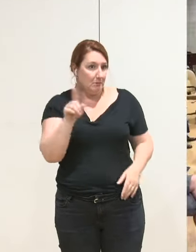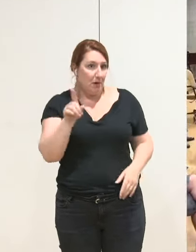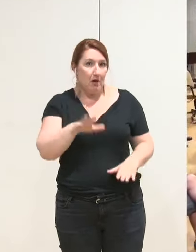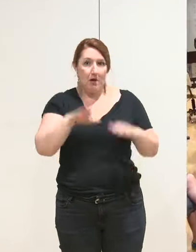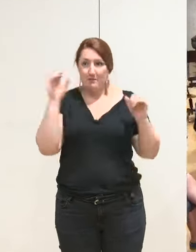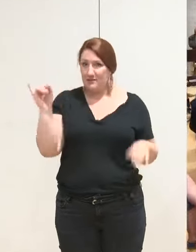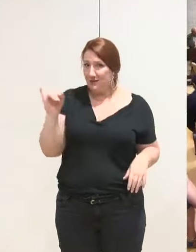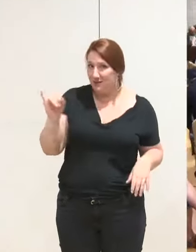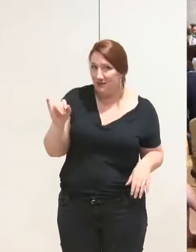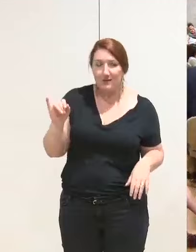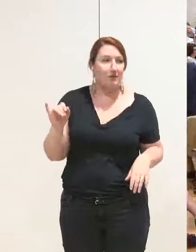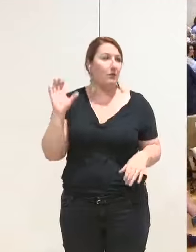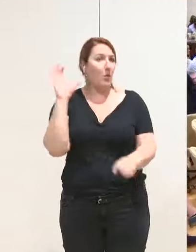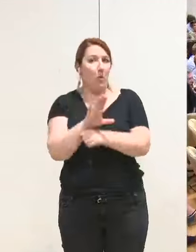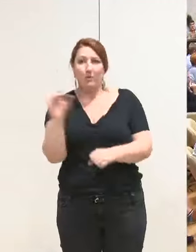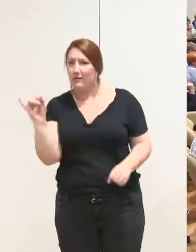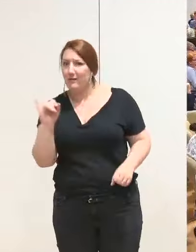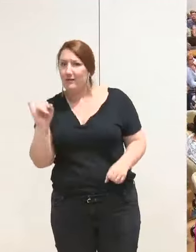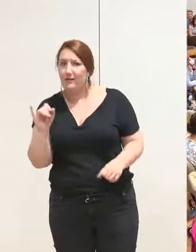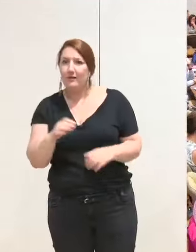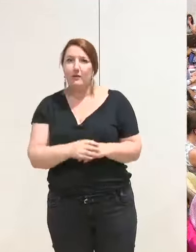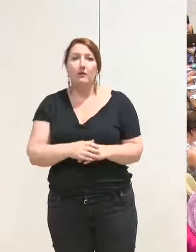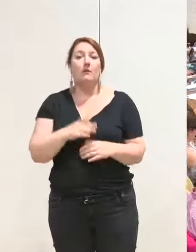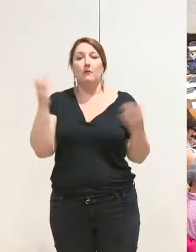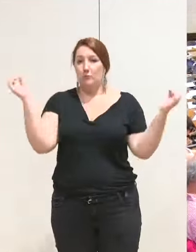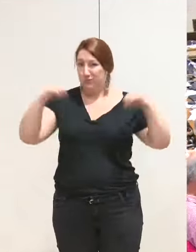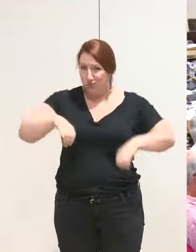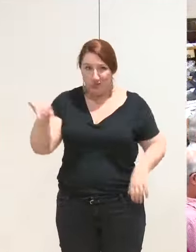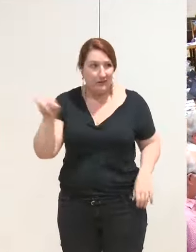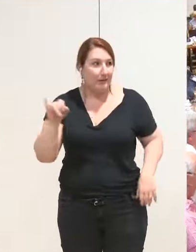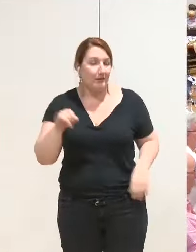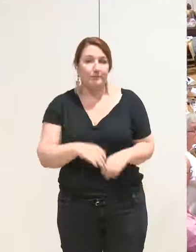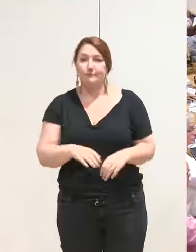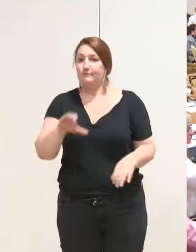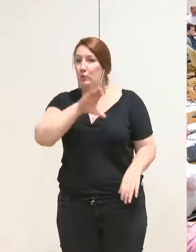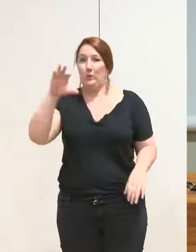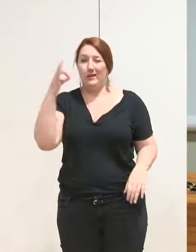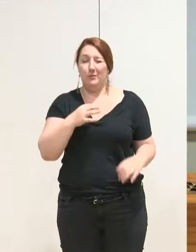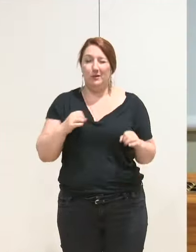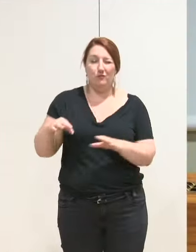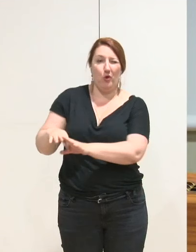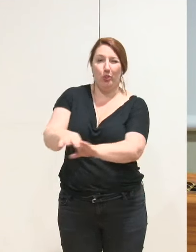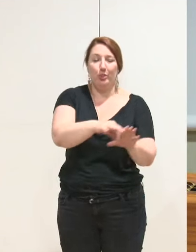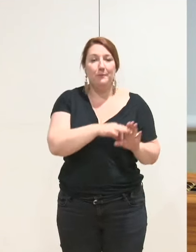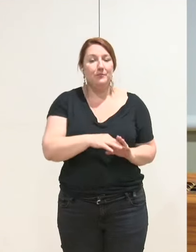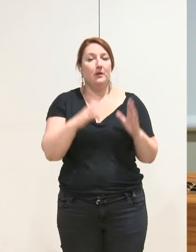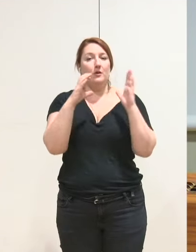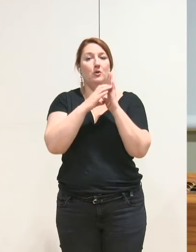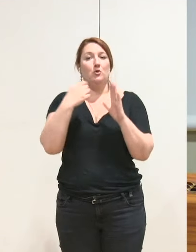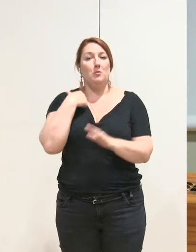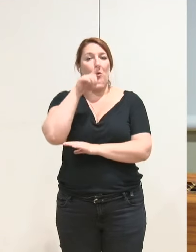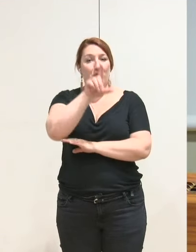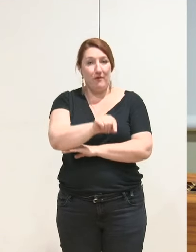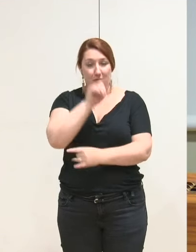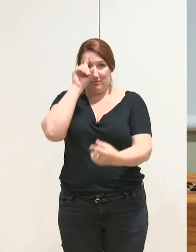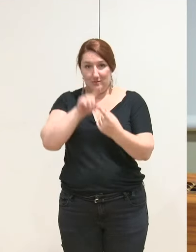s'abstient qui est contre qui est pour unanimité c'est délibération numéro 20